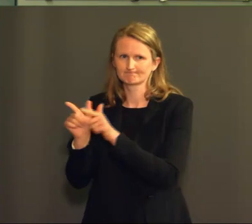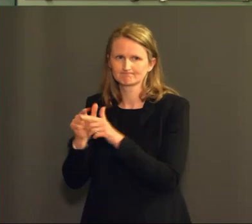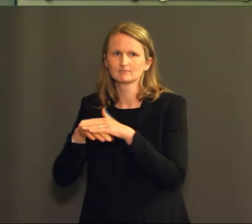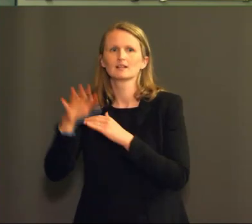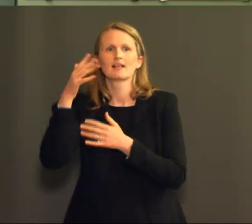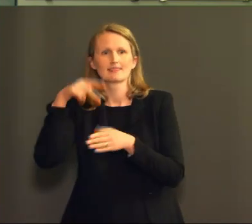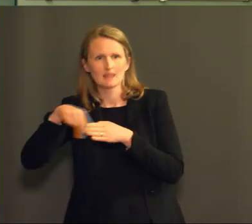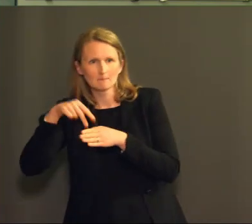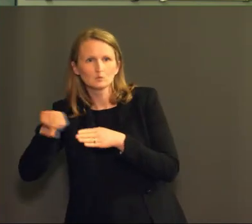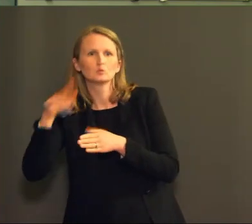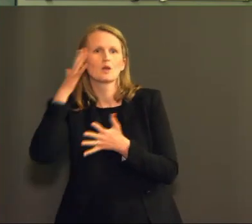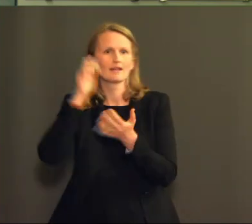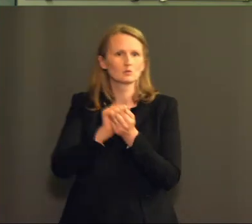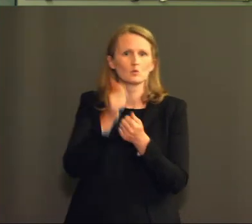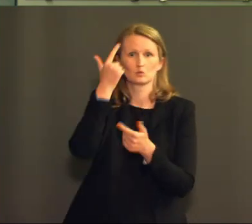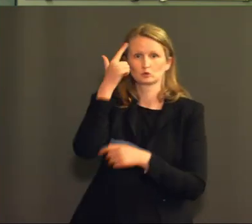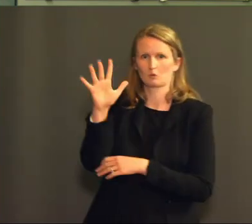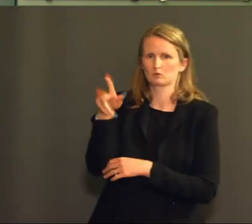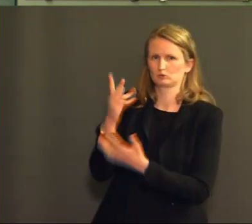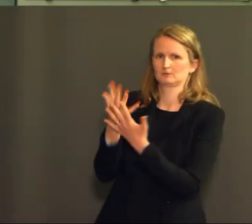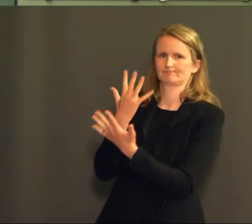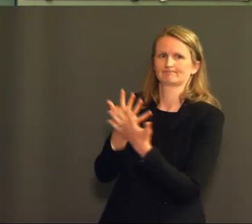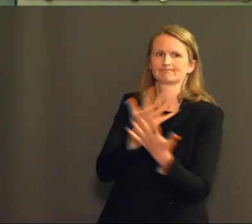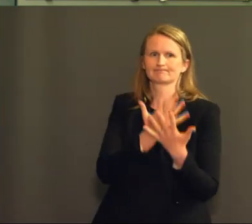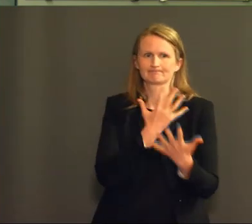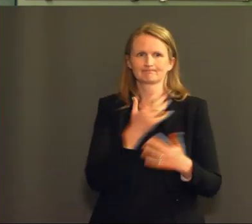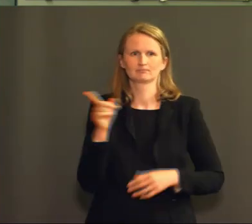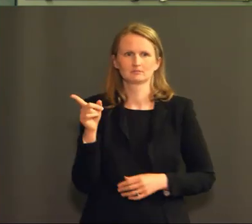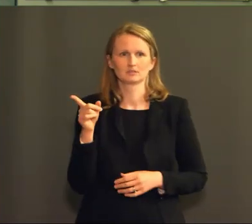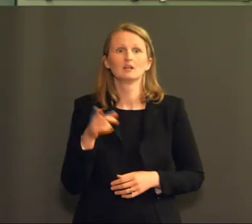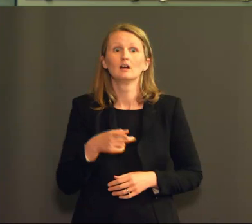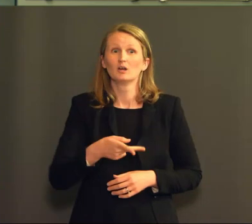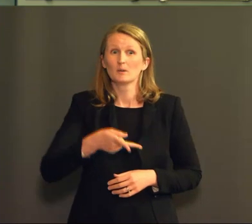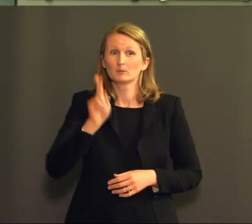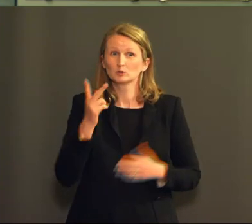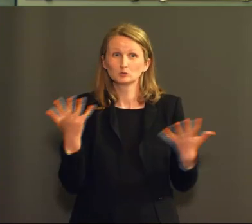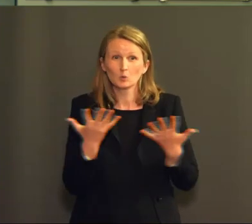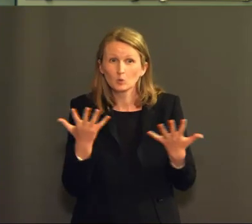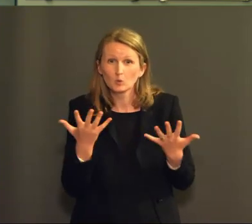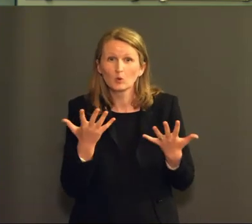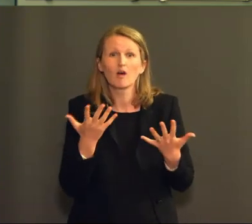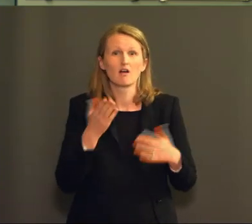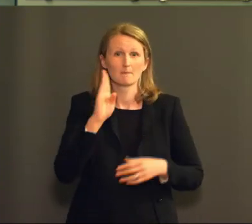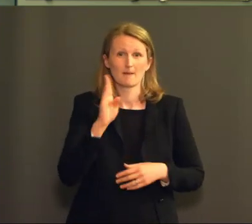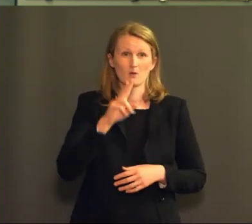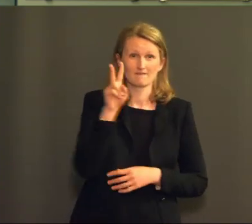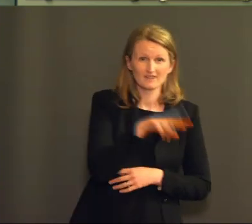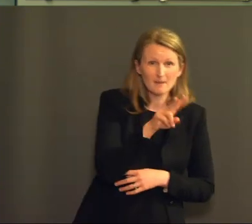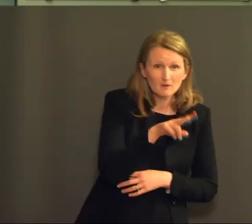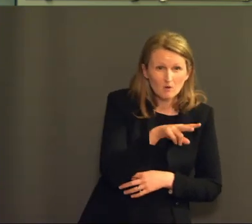constate des augmentations plus importantes de nouveaux cas en Brabant flamand, plus 14%, en